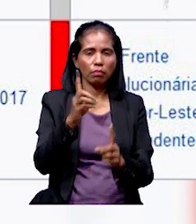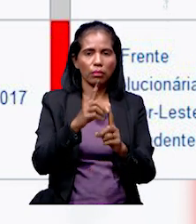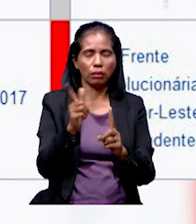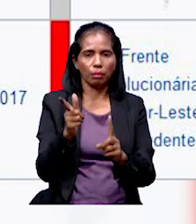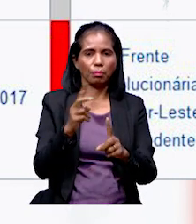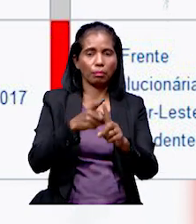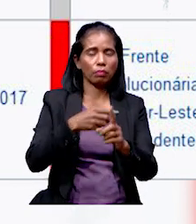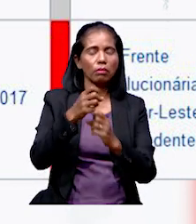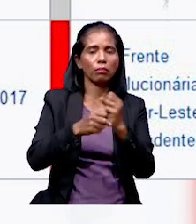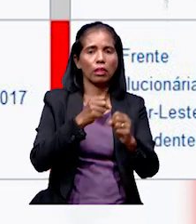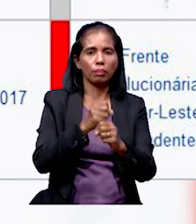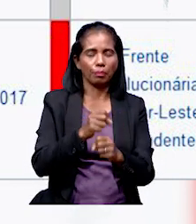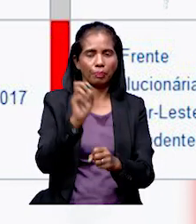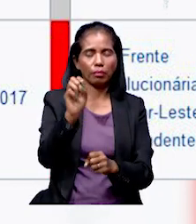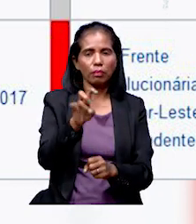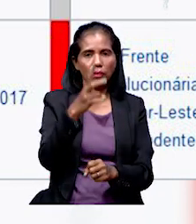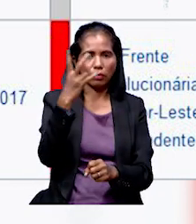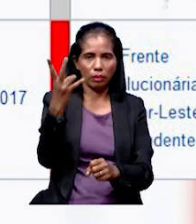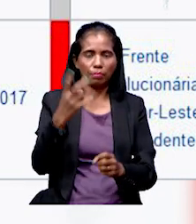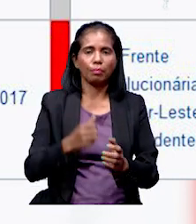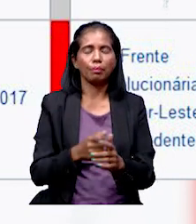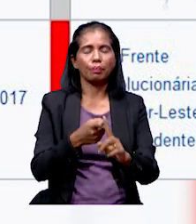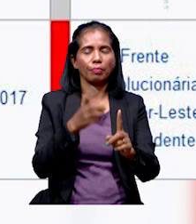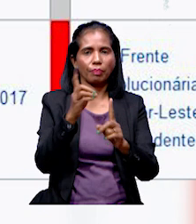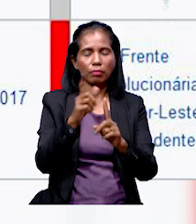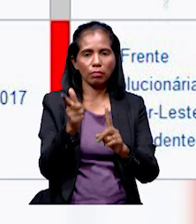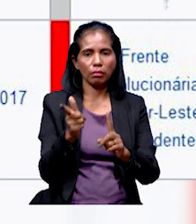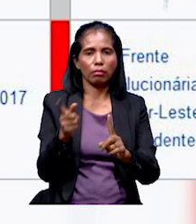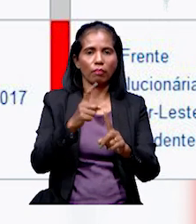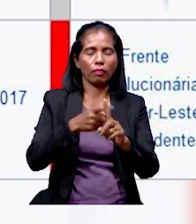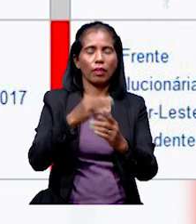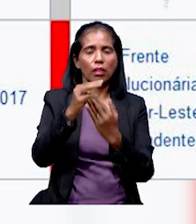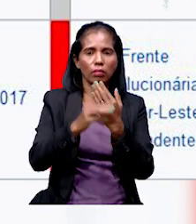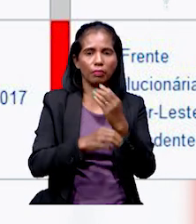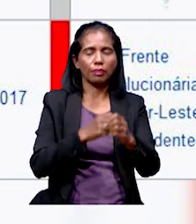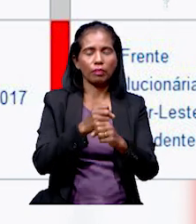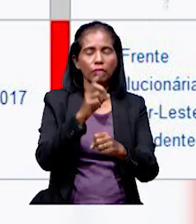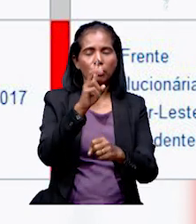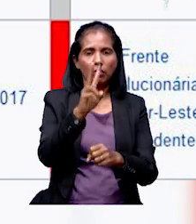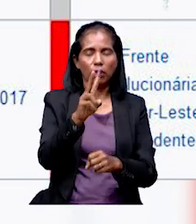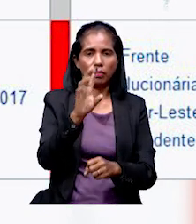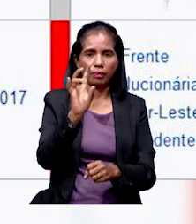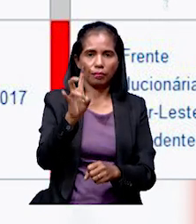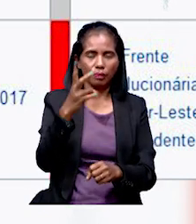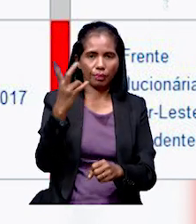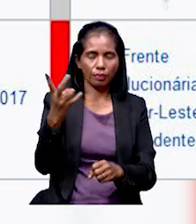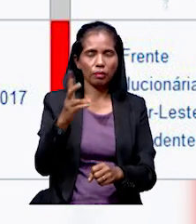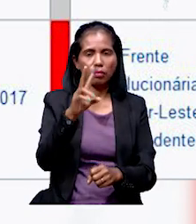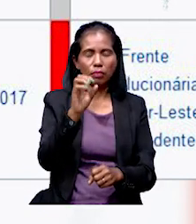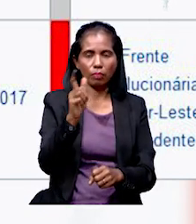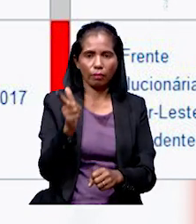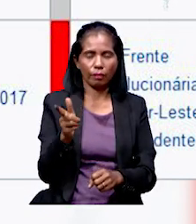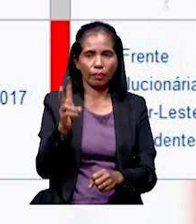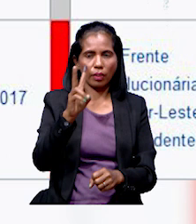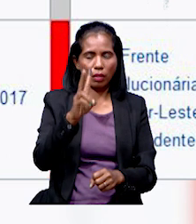tina rihun rua sanu resin hitu. Husi lorong ruanulu fulang mayu tina rihun rua sanu resing hitu to tina rihun rua-rua ne,